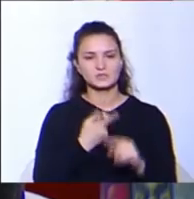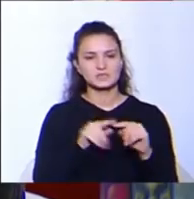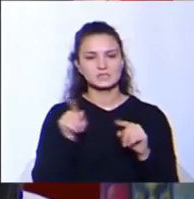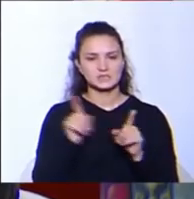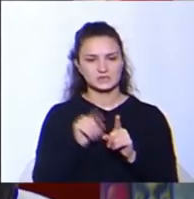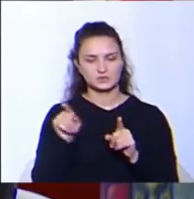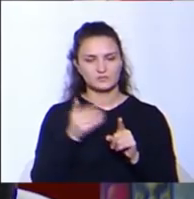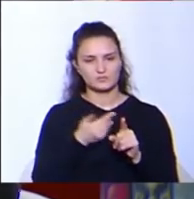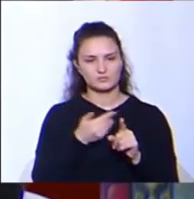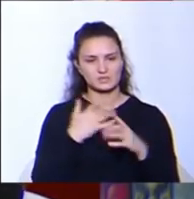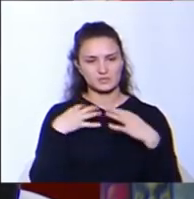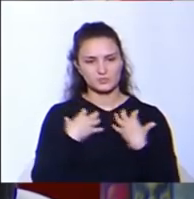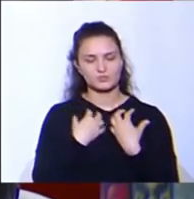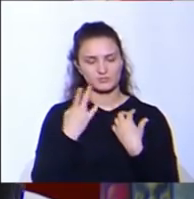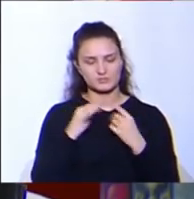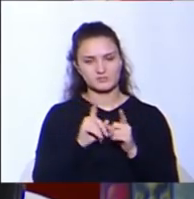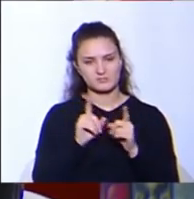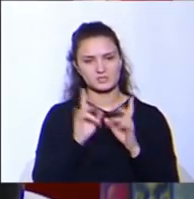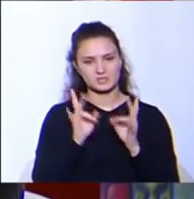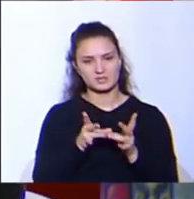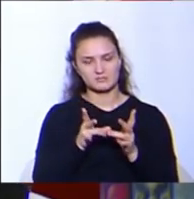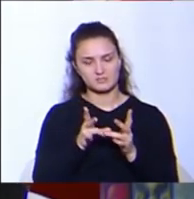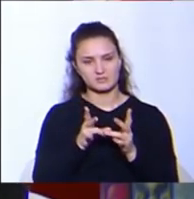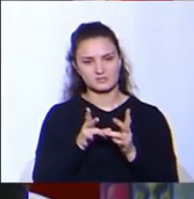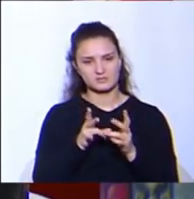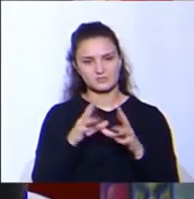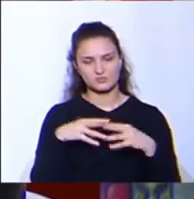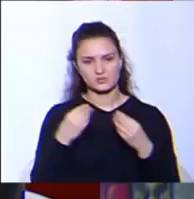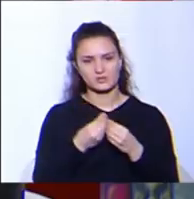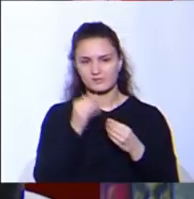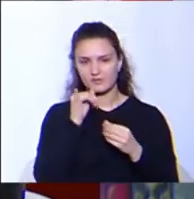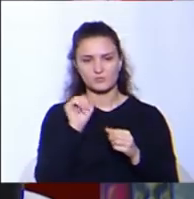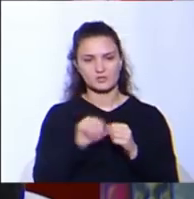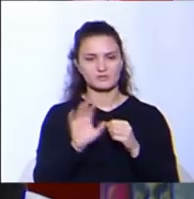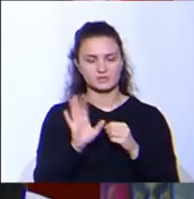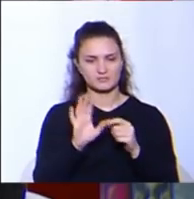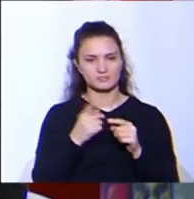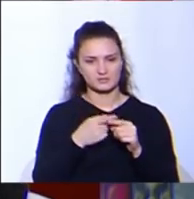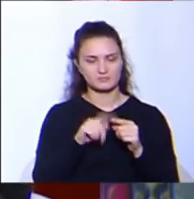ისინი ცხოვრობენ. სამწუხაროა, მაგრამ ეს ხდება. ვერ უკლავდება ოჯახი, ვერ უკლავდება